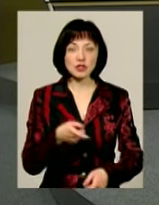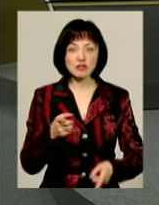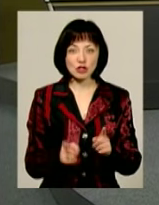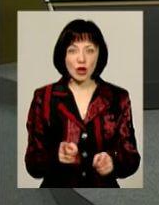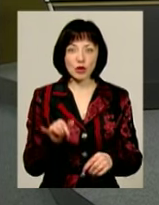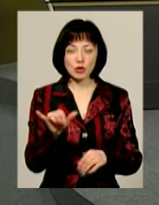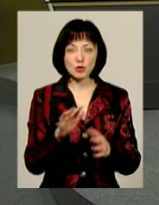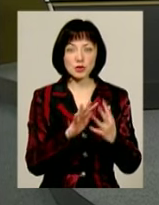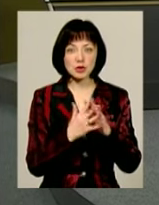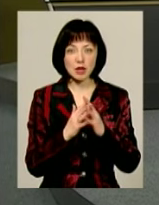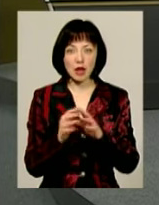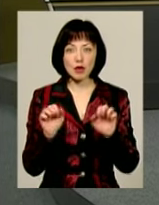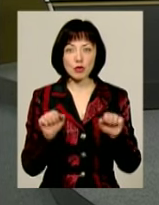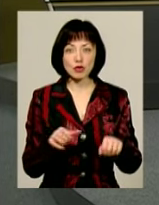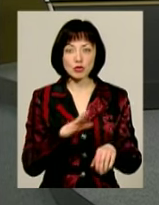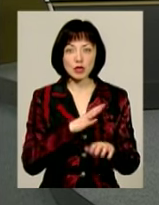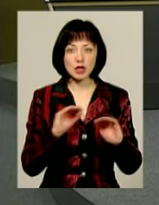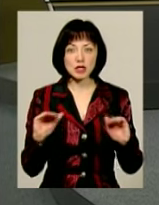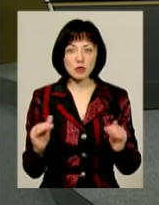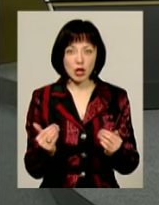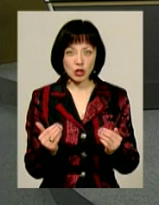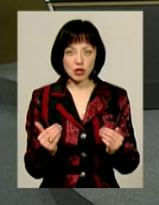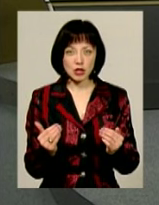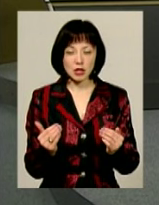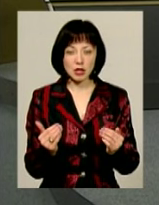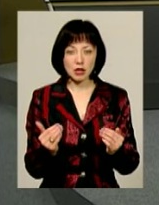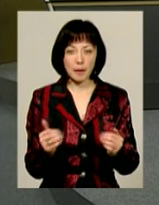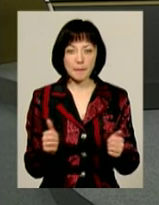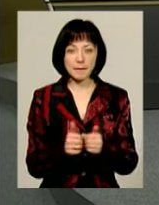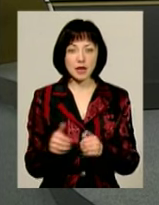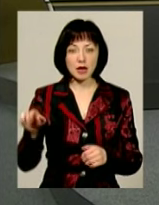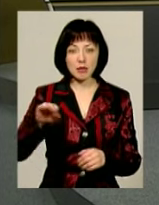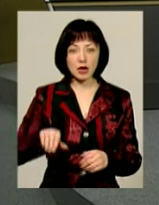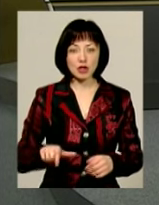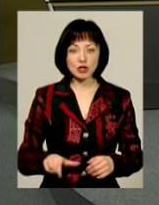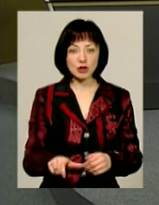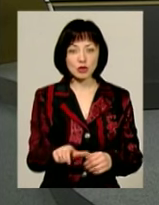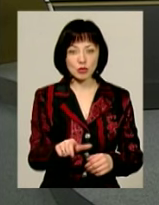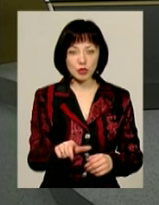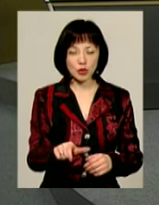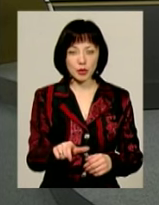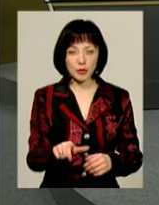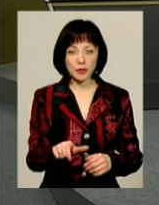у населених пунктах може бути зменшення якраз прибережних смуг